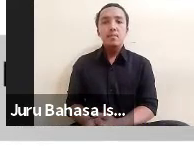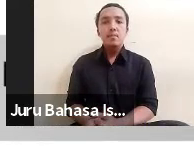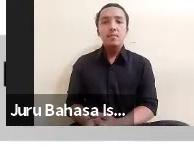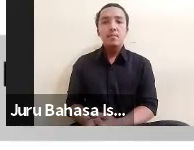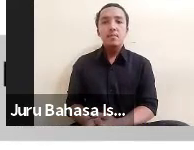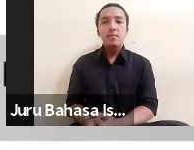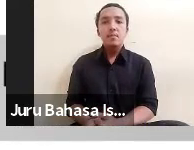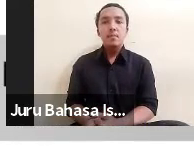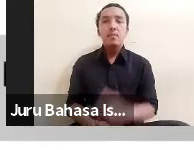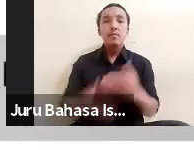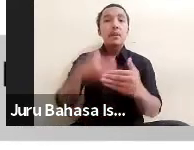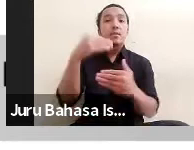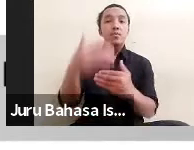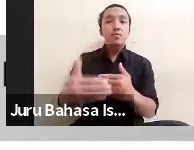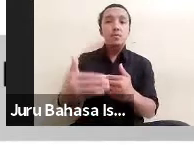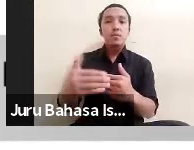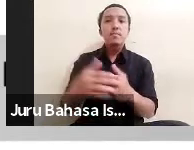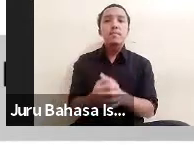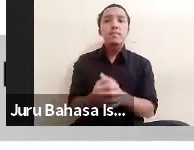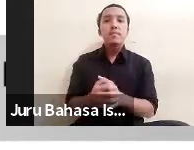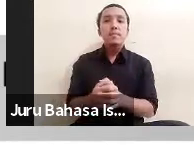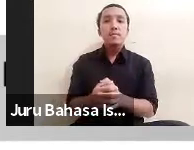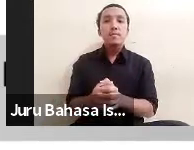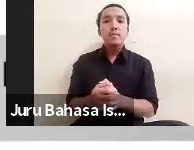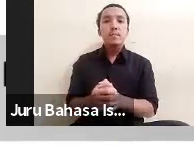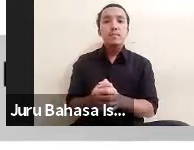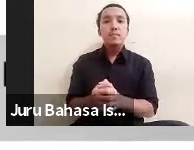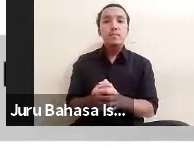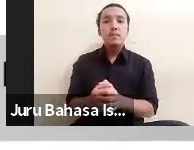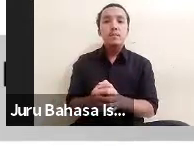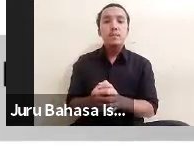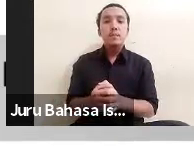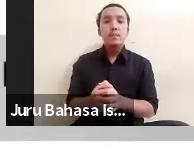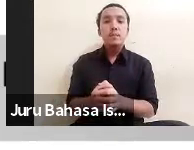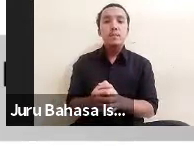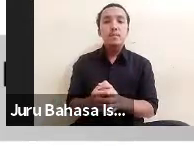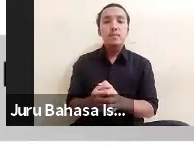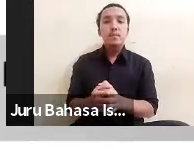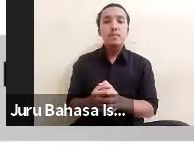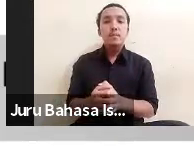Terus ada setelah semua indikator selesai, setelah nomor 9.